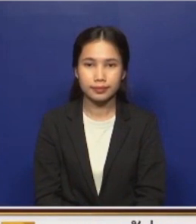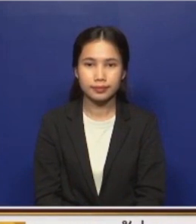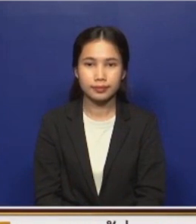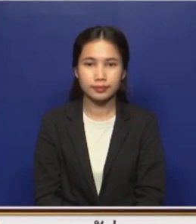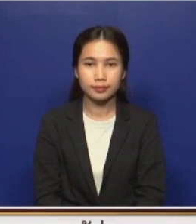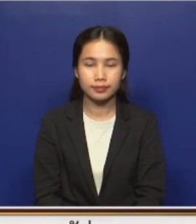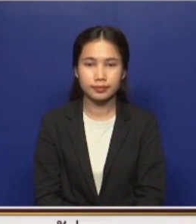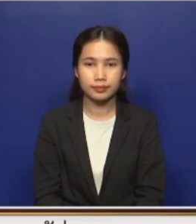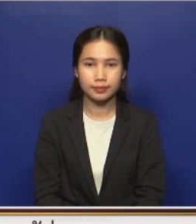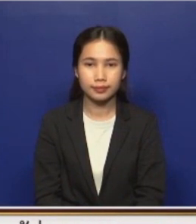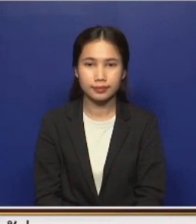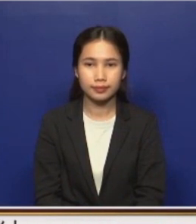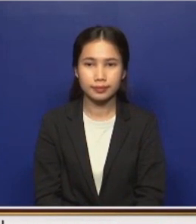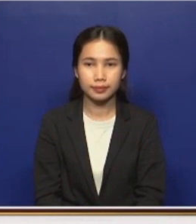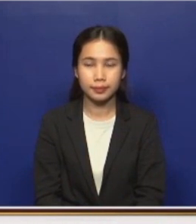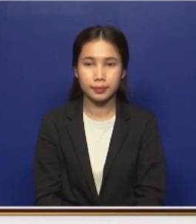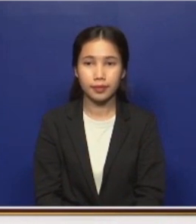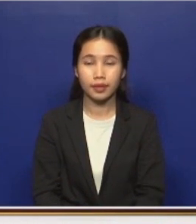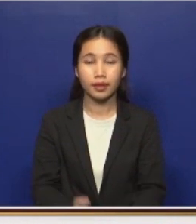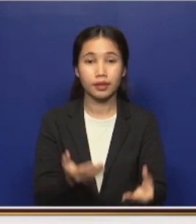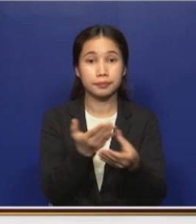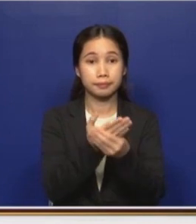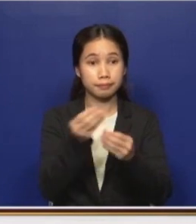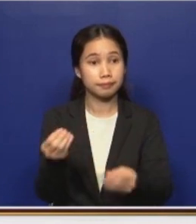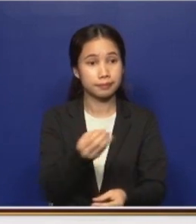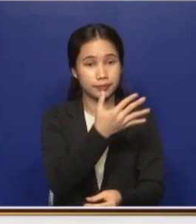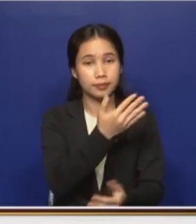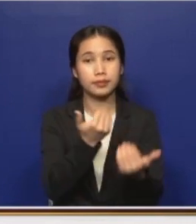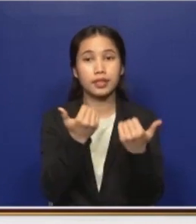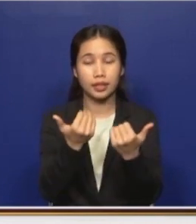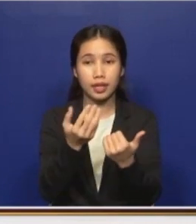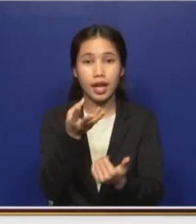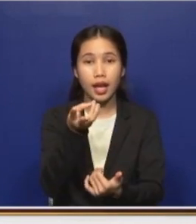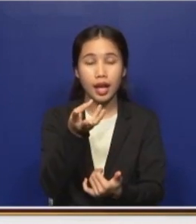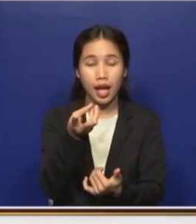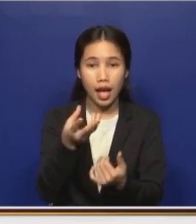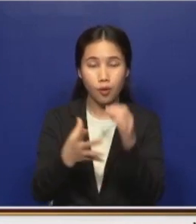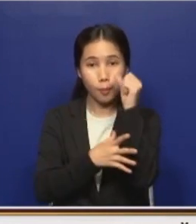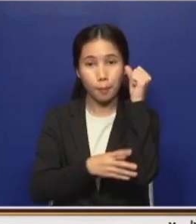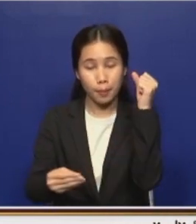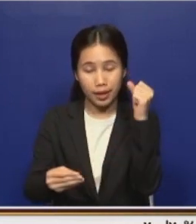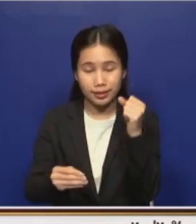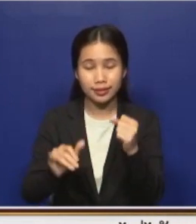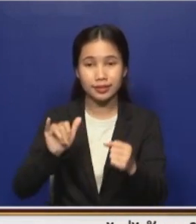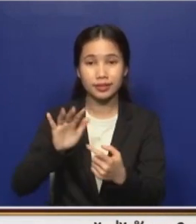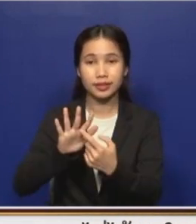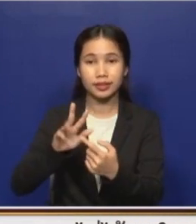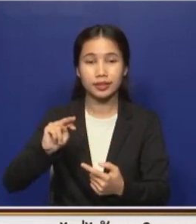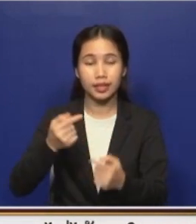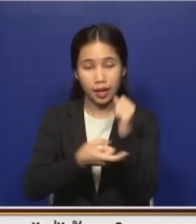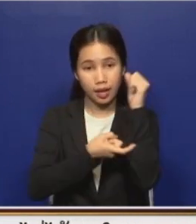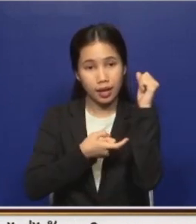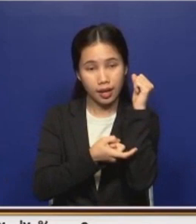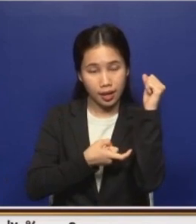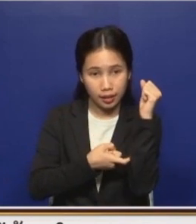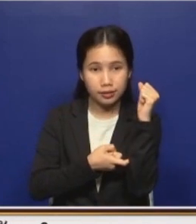ครับประเทศไทยโทษเนี่ยเราจะบอกว่าเราเป็นอะไรก็แล้วแต่เรา